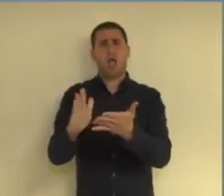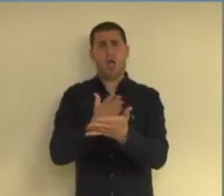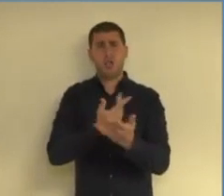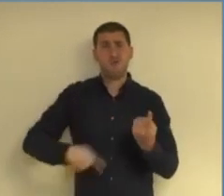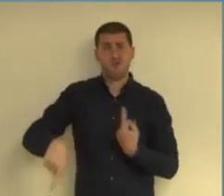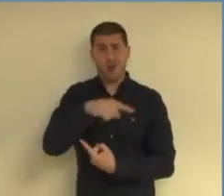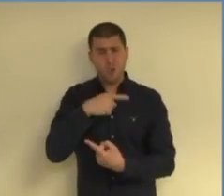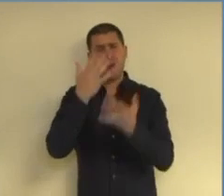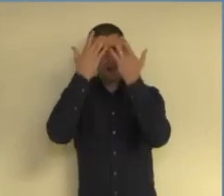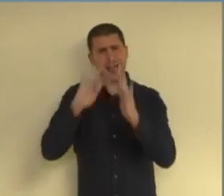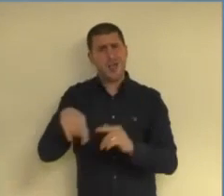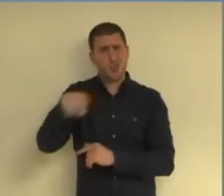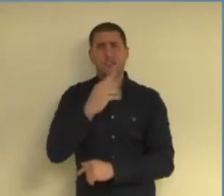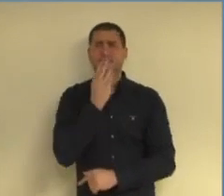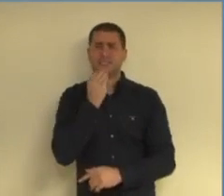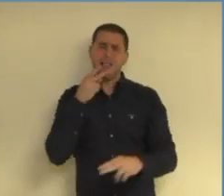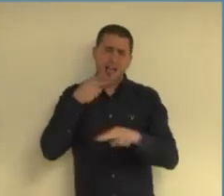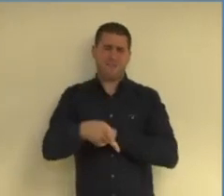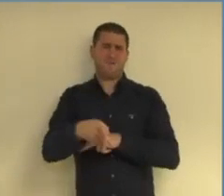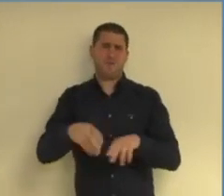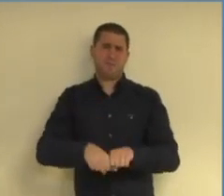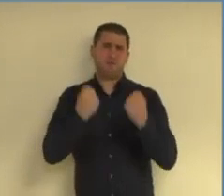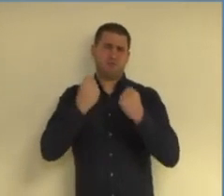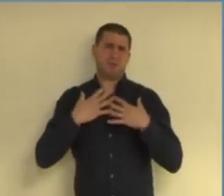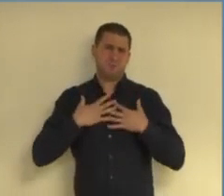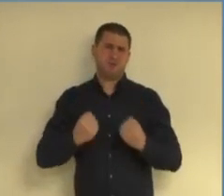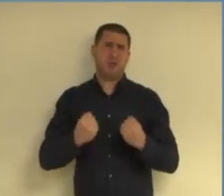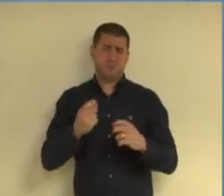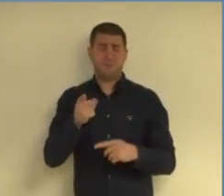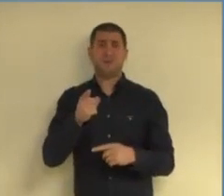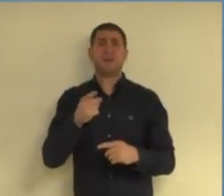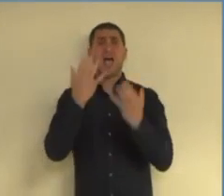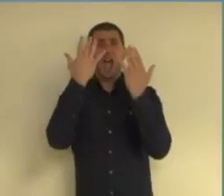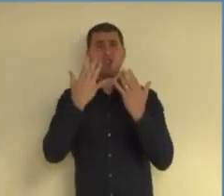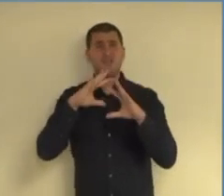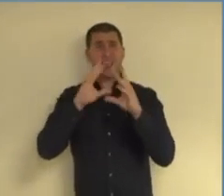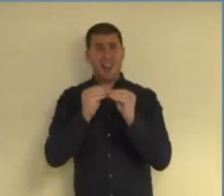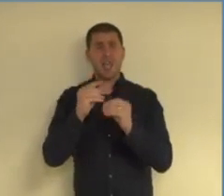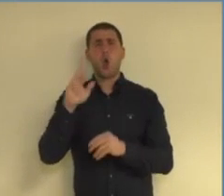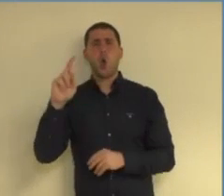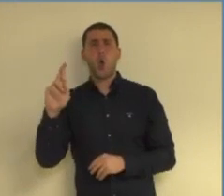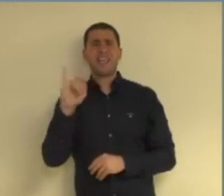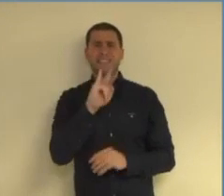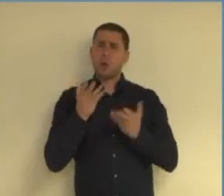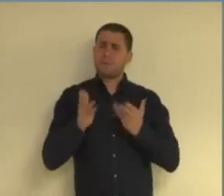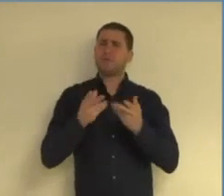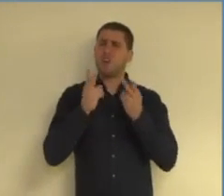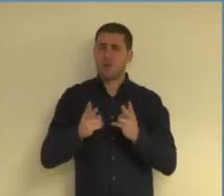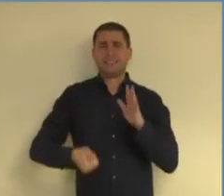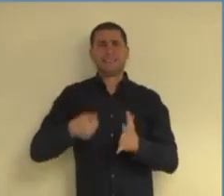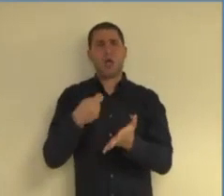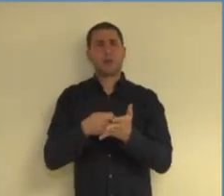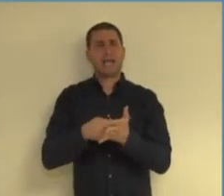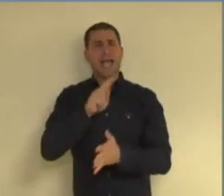שלנו לדאוג לכך שישראל תעבור את המשבר הזה בשלום החשב הכללי רוני חיסקיהו מסייע בכל מה שהוא יכול, שר